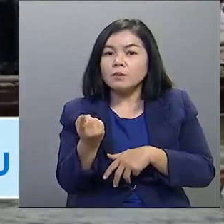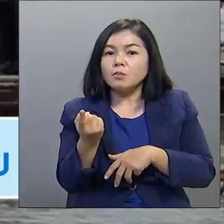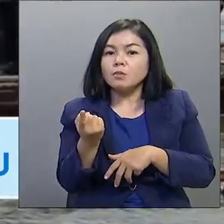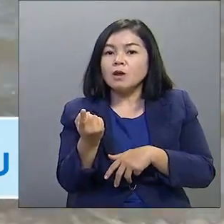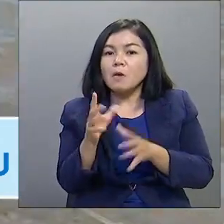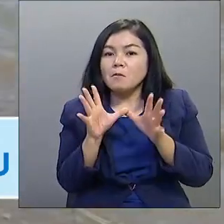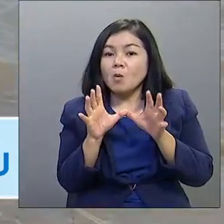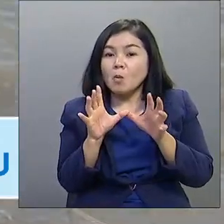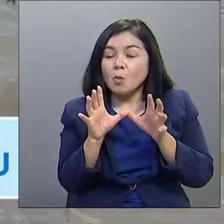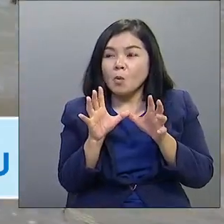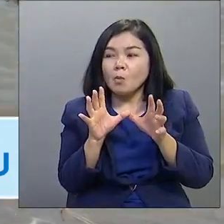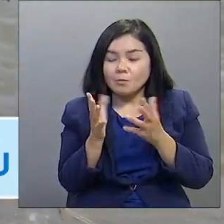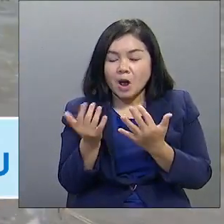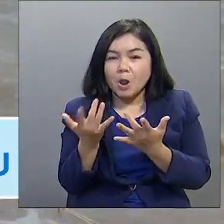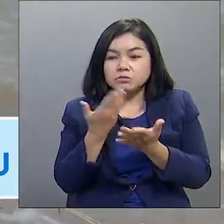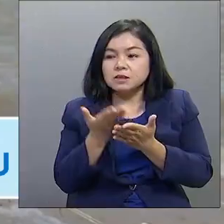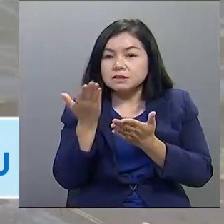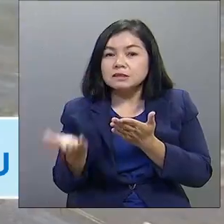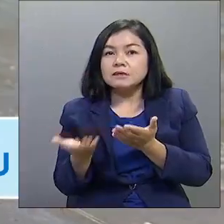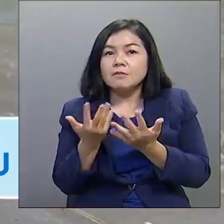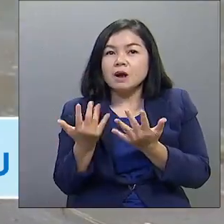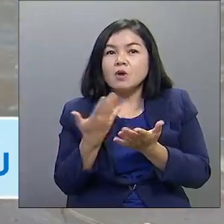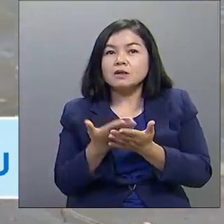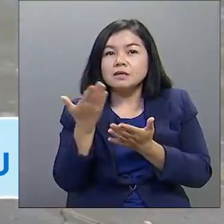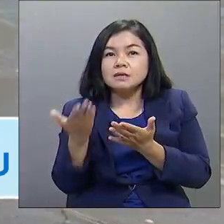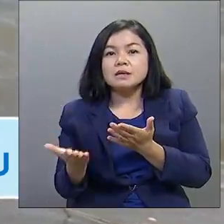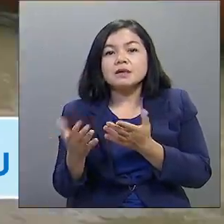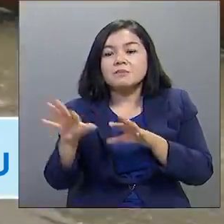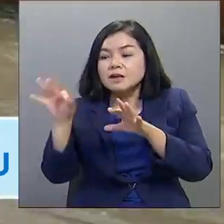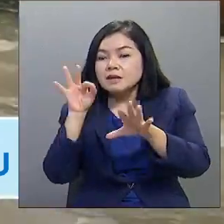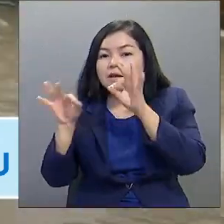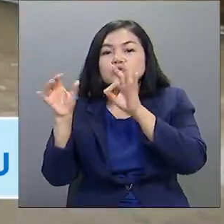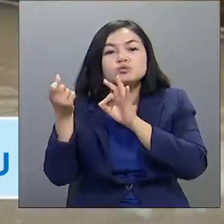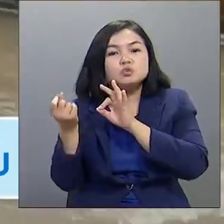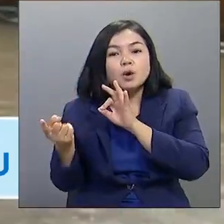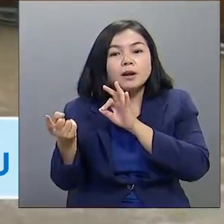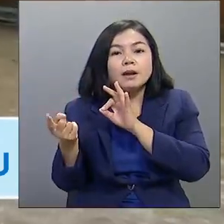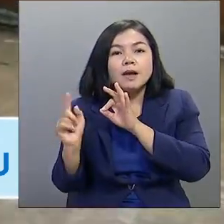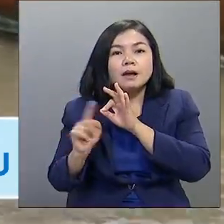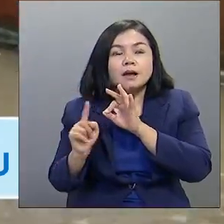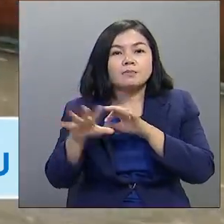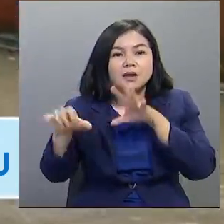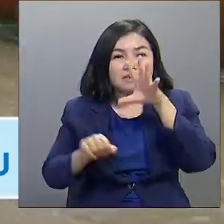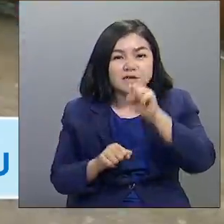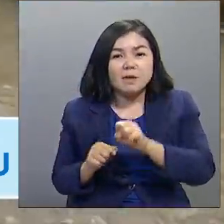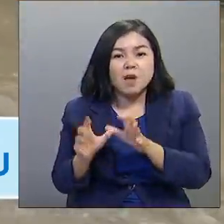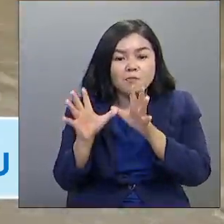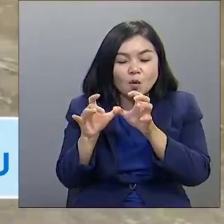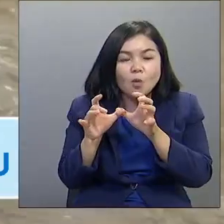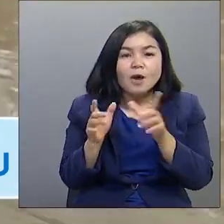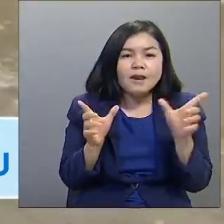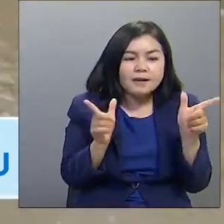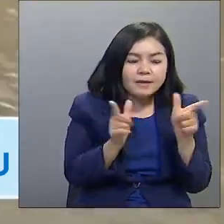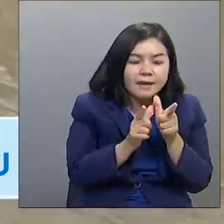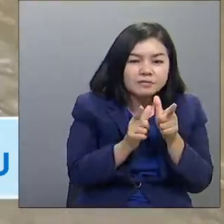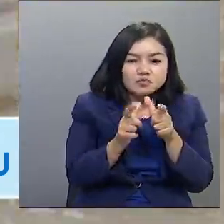าะปูม้าเนี่ยมาดักรอที่บริเวณริมชายหาดนะคะเพื่อมาเลือกปูม้าสดๆกันถึงเรือเลยโดยปูม้าที่จับมาได้ก็จะคัดไซส์ก่อนขาย